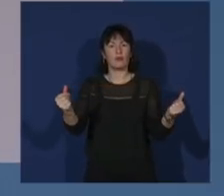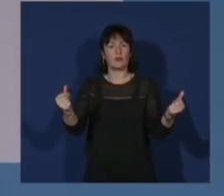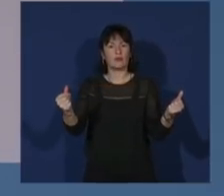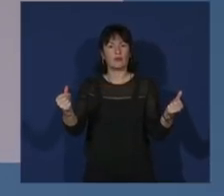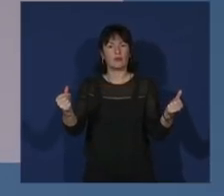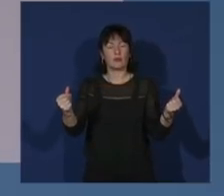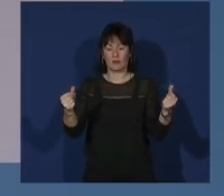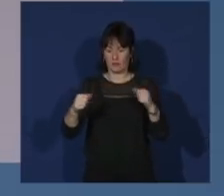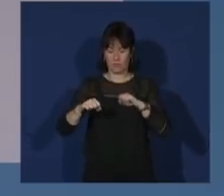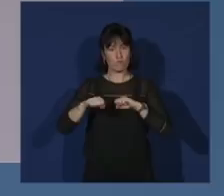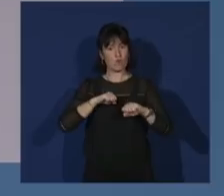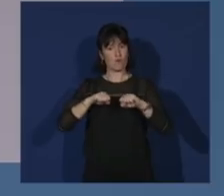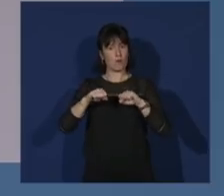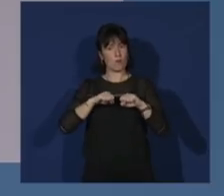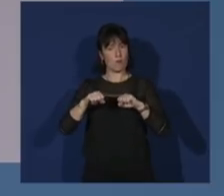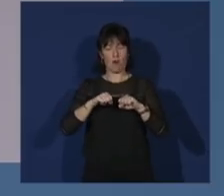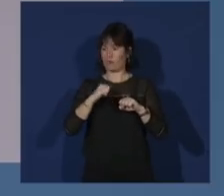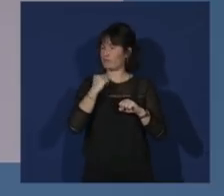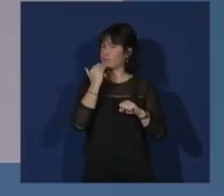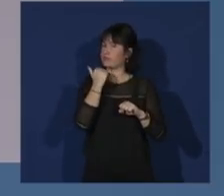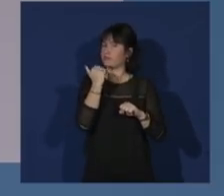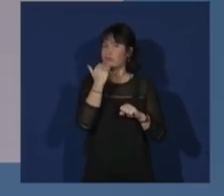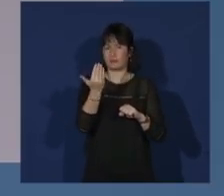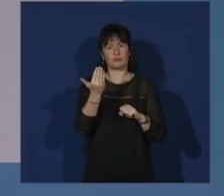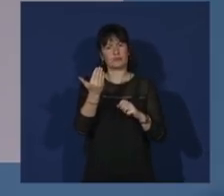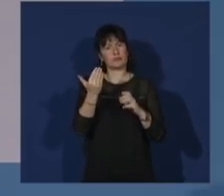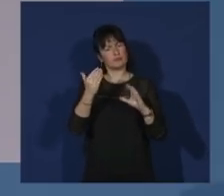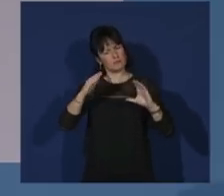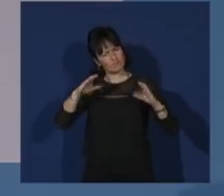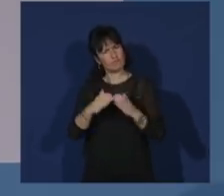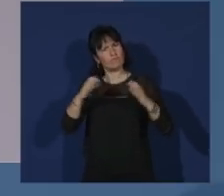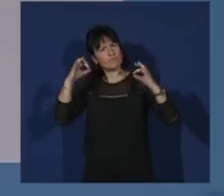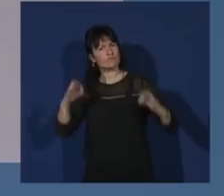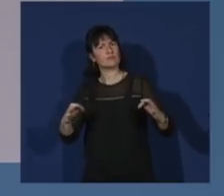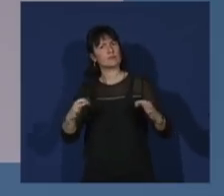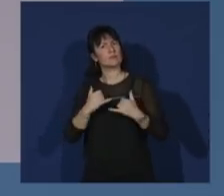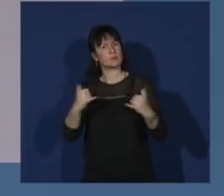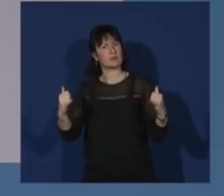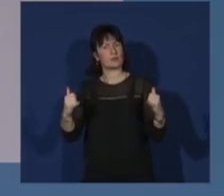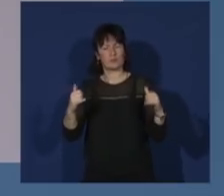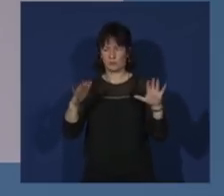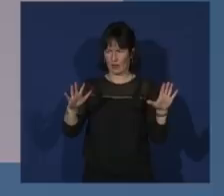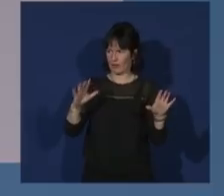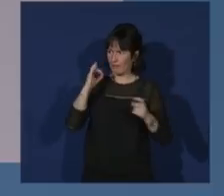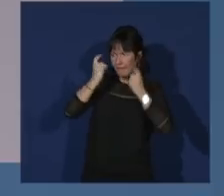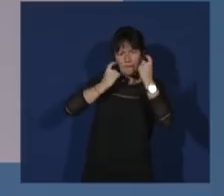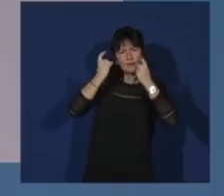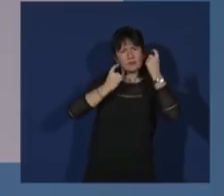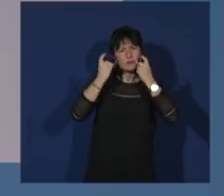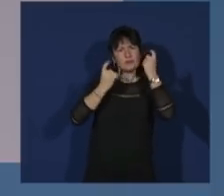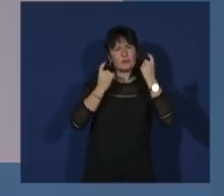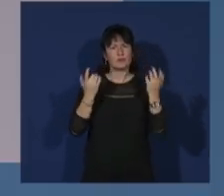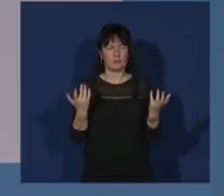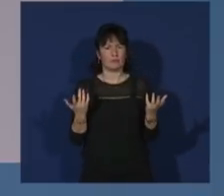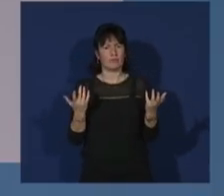mouvement serait incapable de devenir un parti. Mais posons-nous la question une seconde.